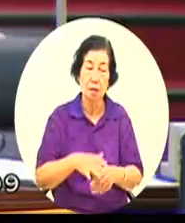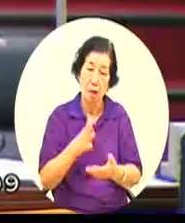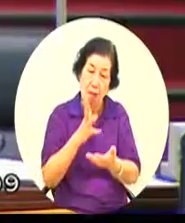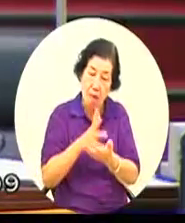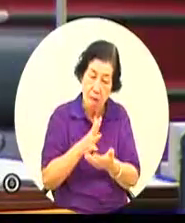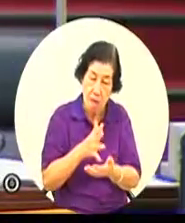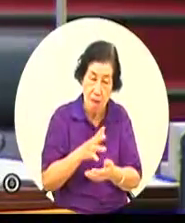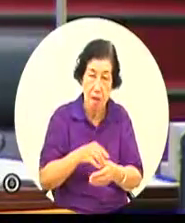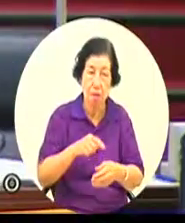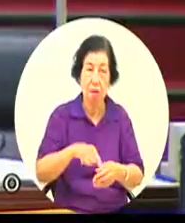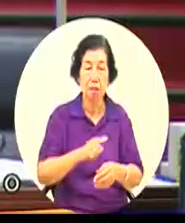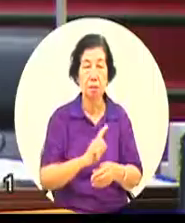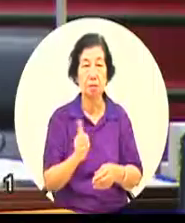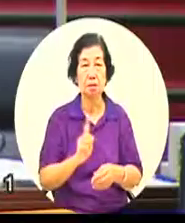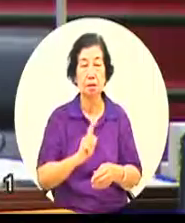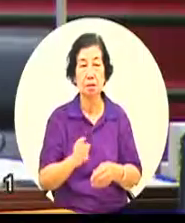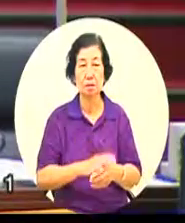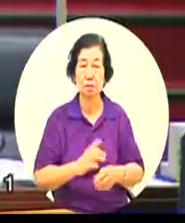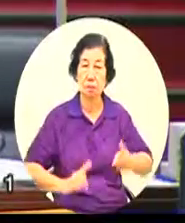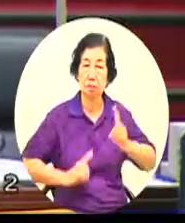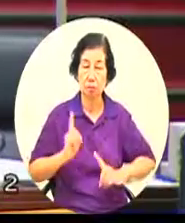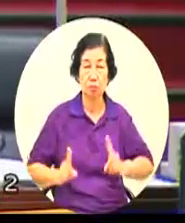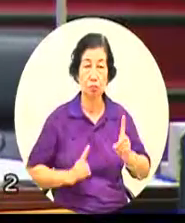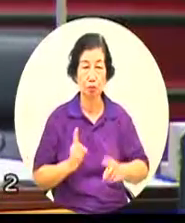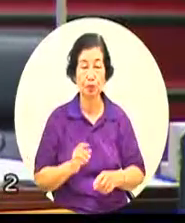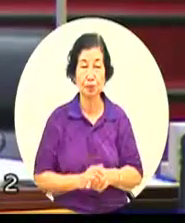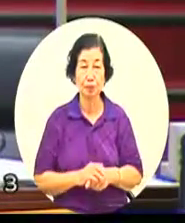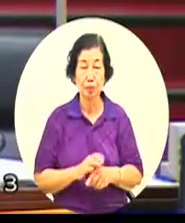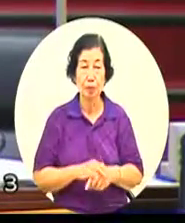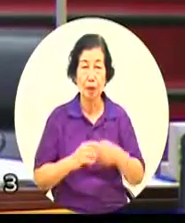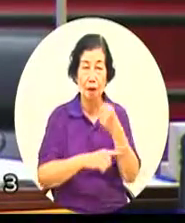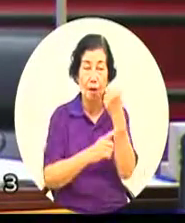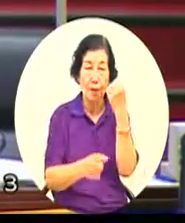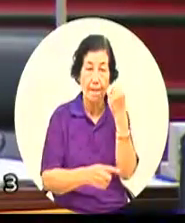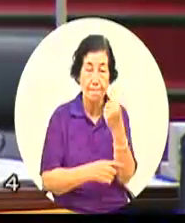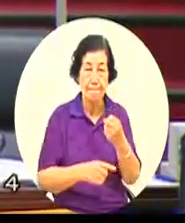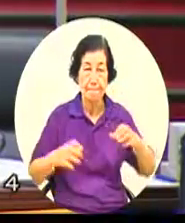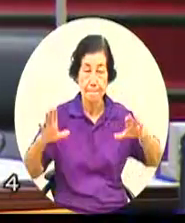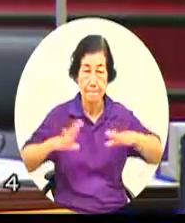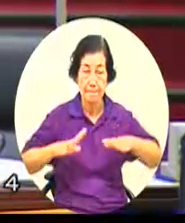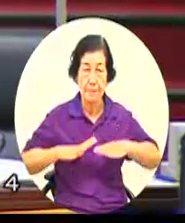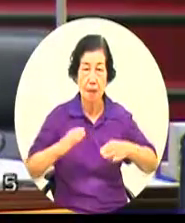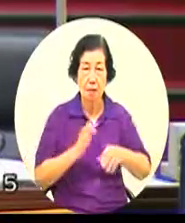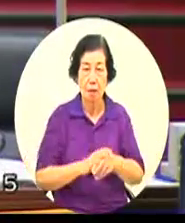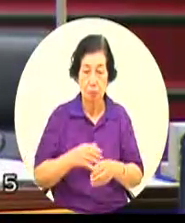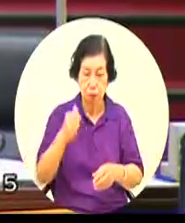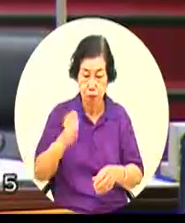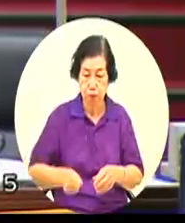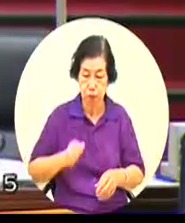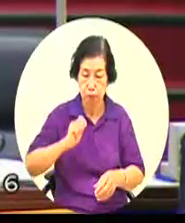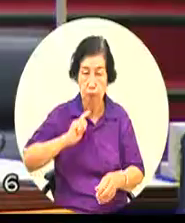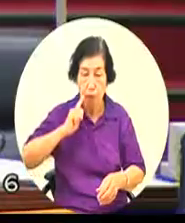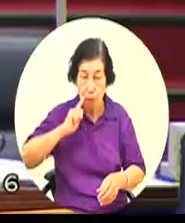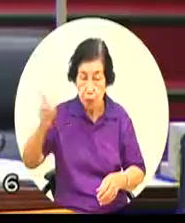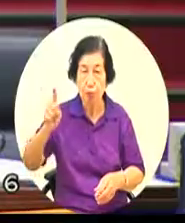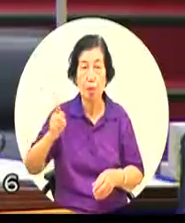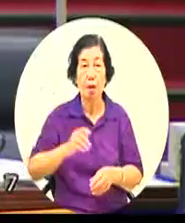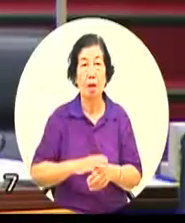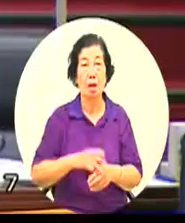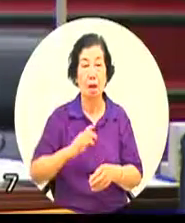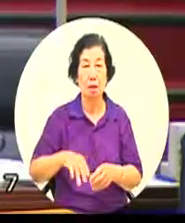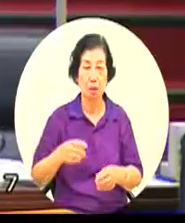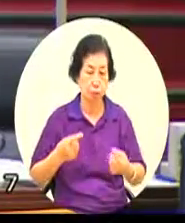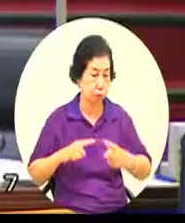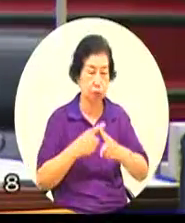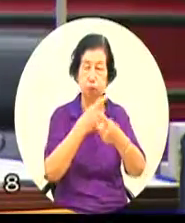检察官可以判，还有法官可以判，判完了以后呢如果有争议呢，法律有争议呢，这个就要送了大法